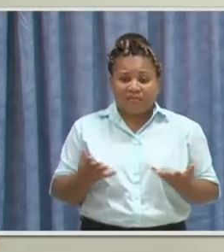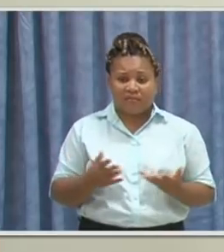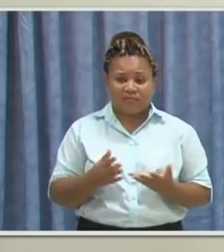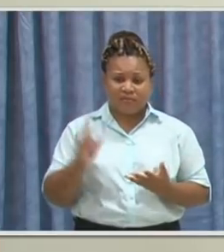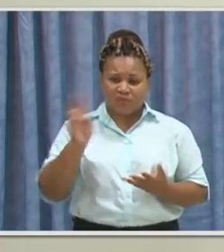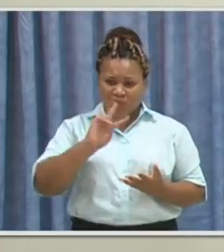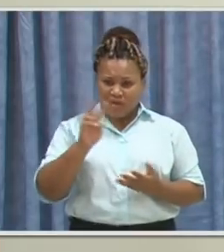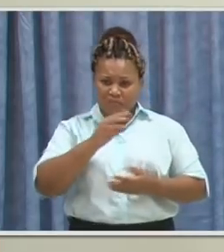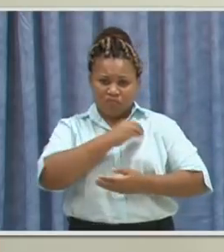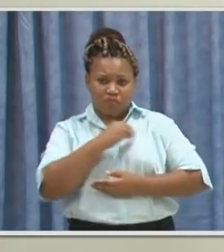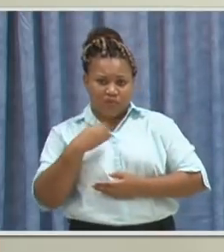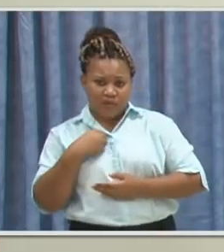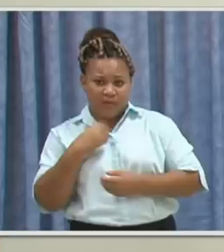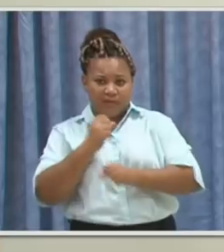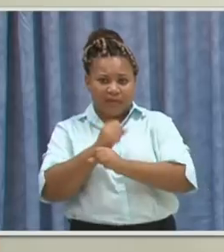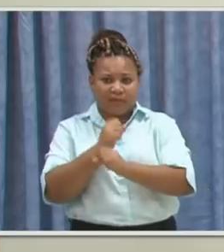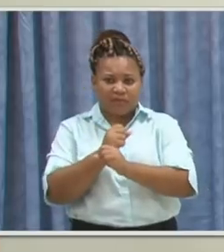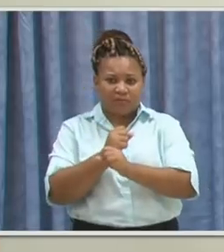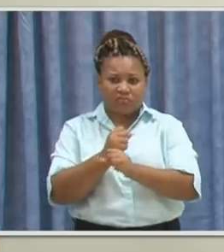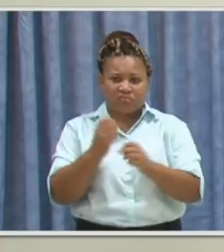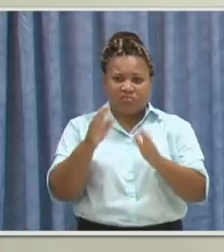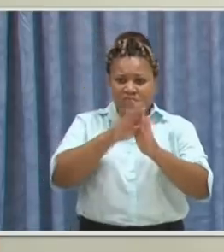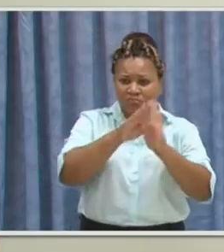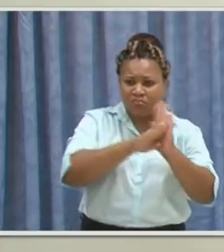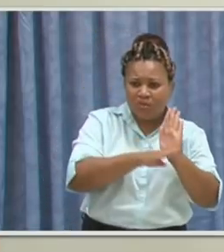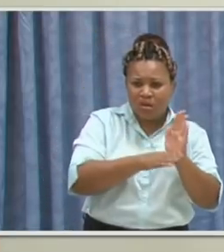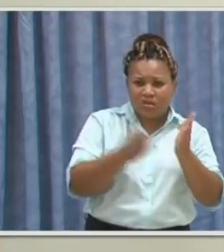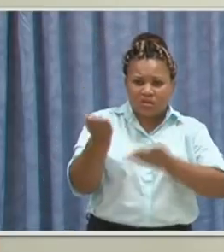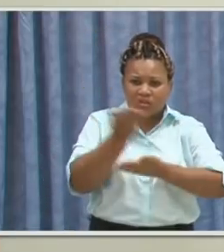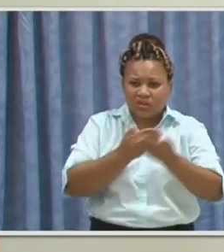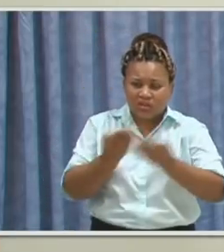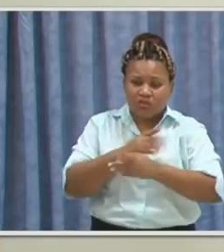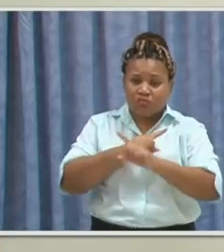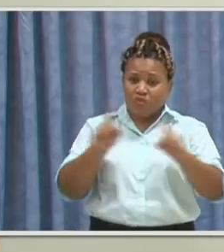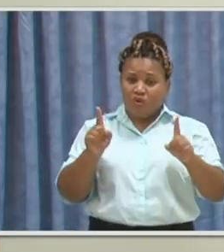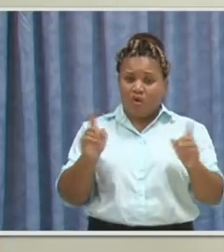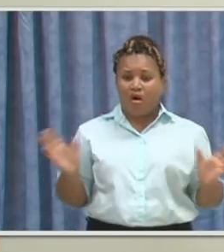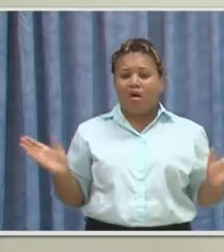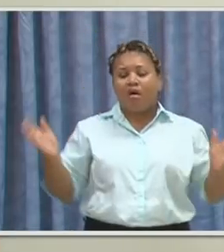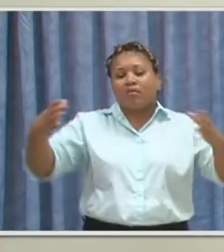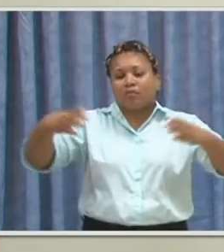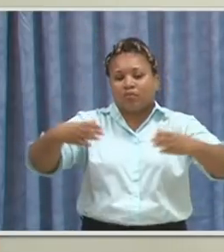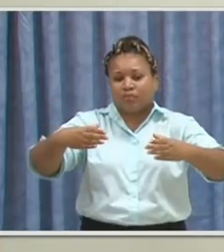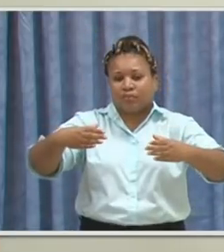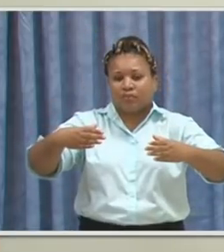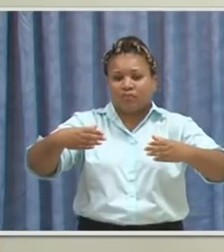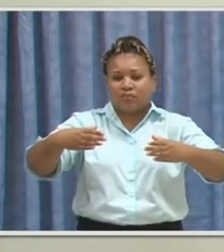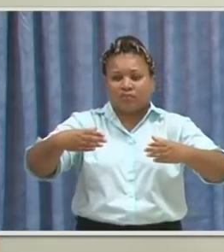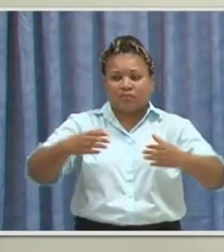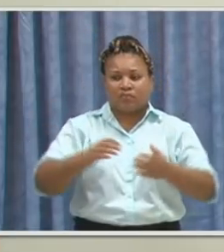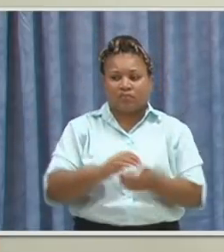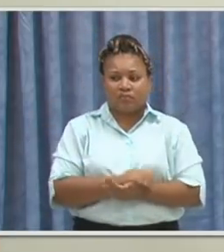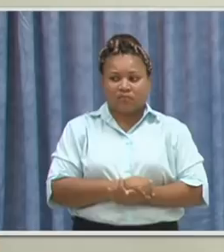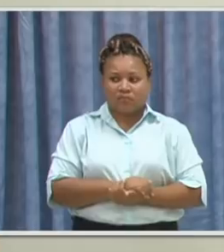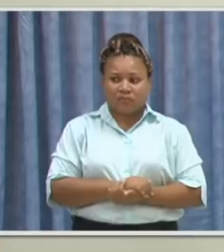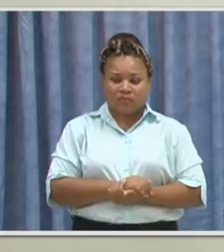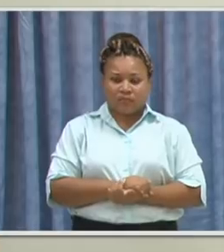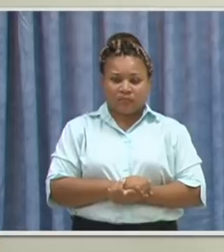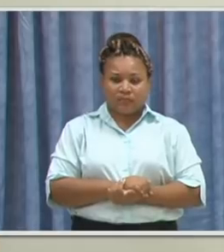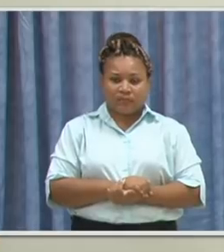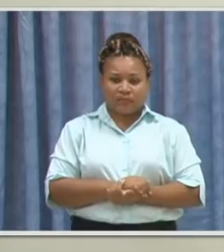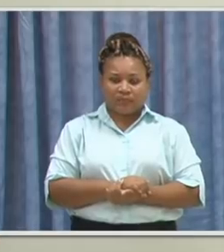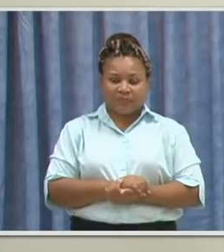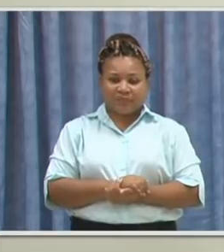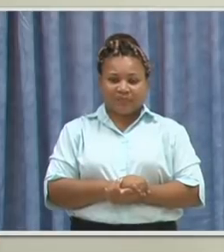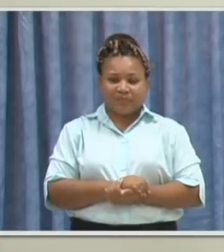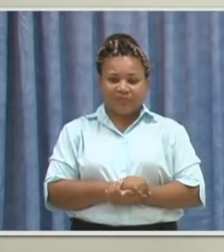monde qui a un structure qui a établi. Oui, mais je me demande sa question à cause de mon collègue journaliste pour d'accord